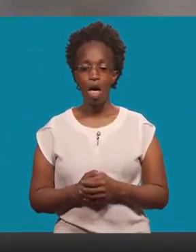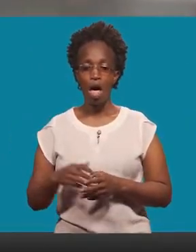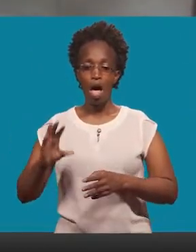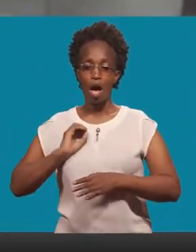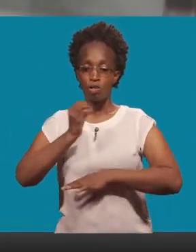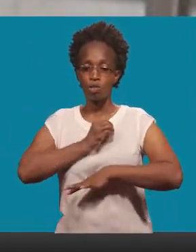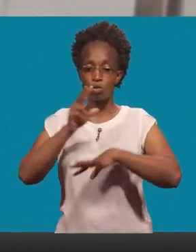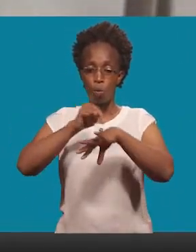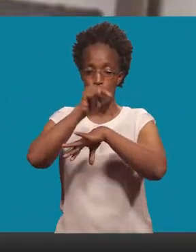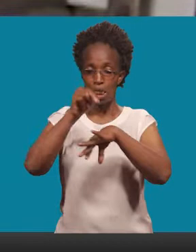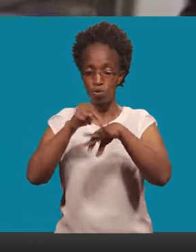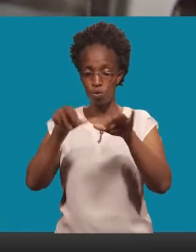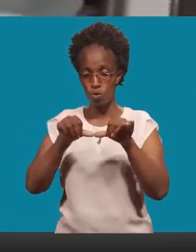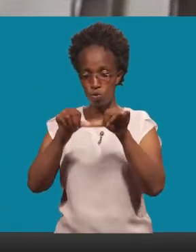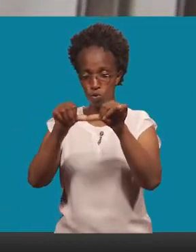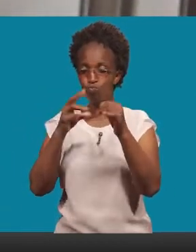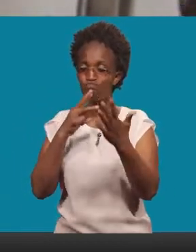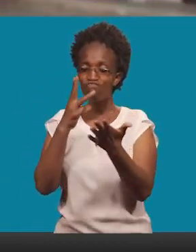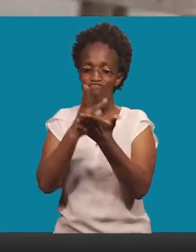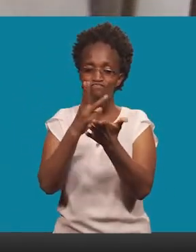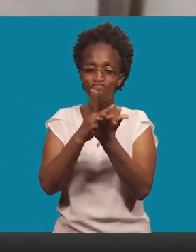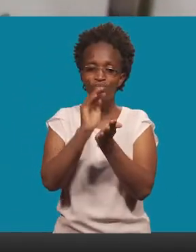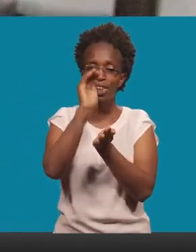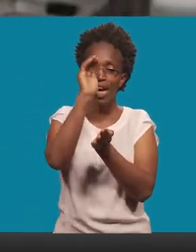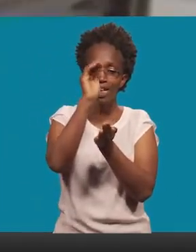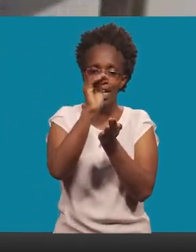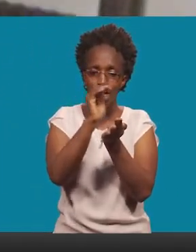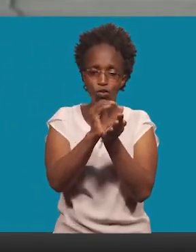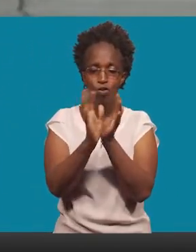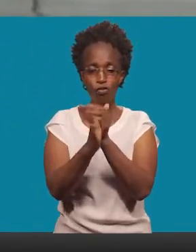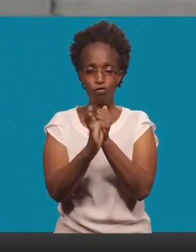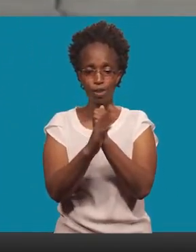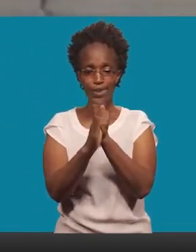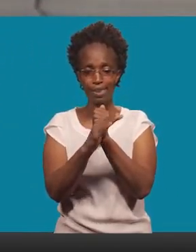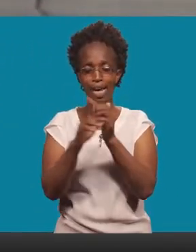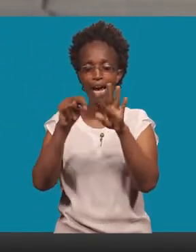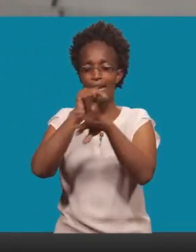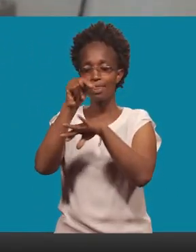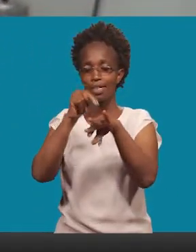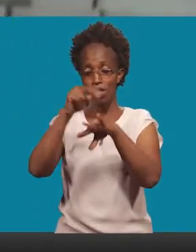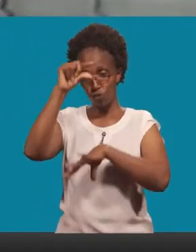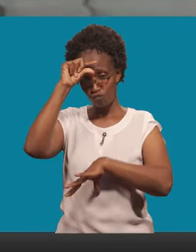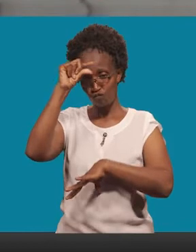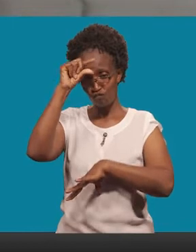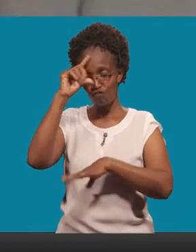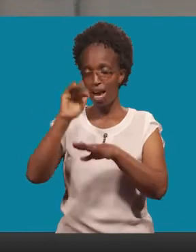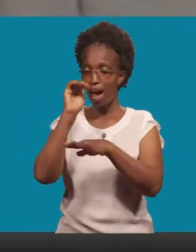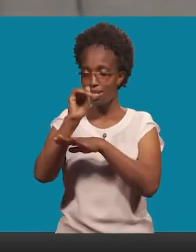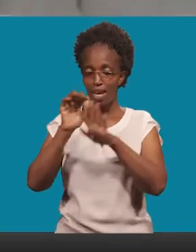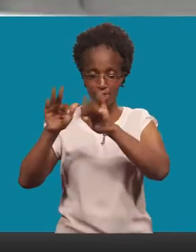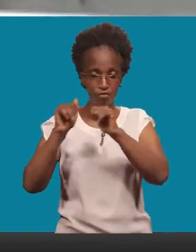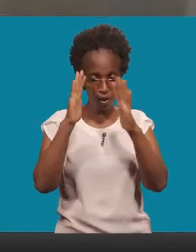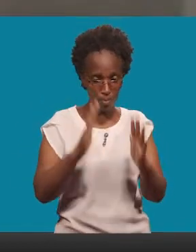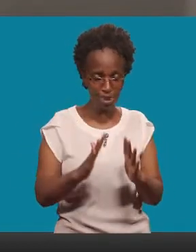Taifa letu likiendelea kushuhudia upungufu wa samaki nchini, sasa serikali kuu inawataka wakulima kukumbatia mbinu asili